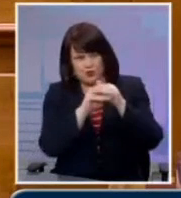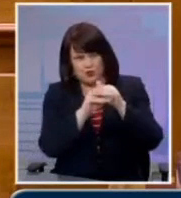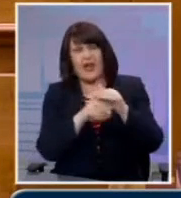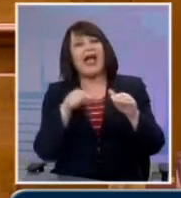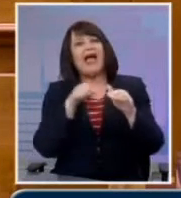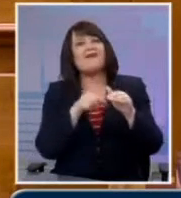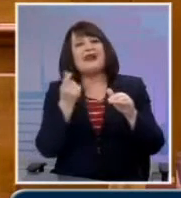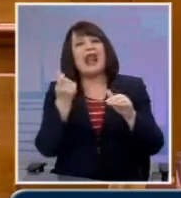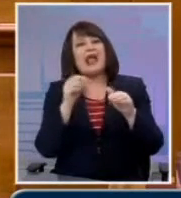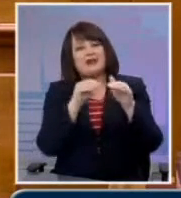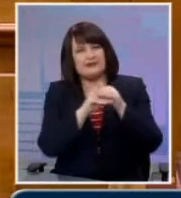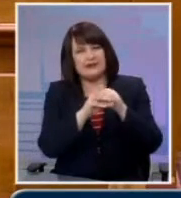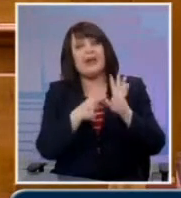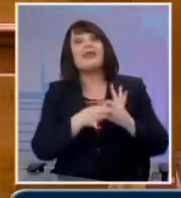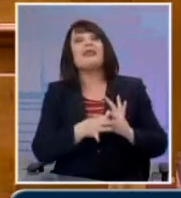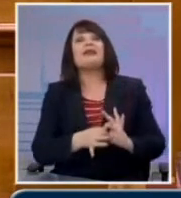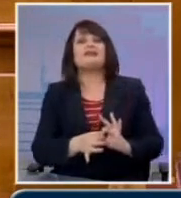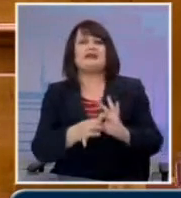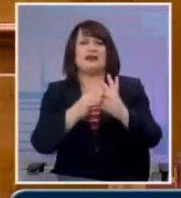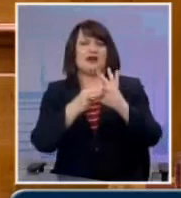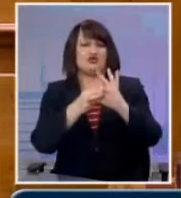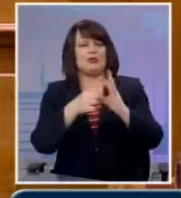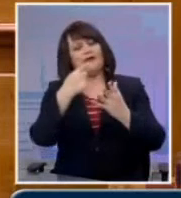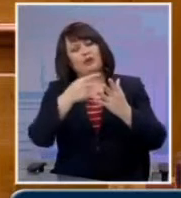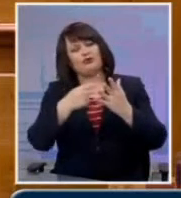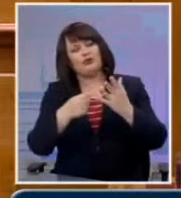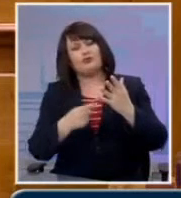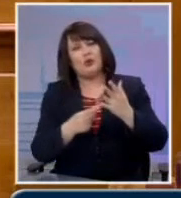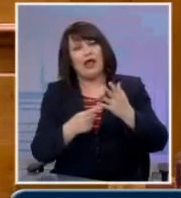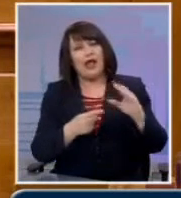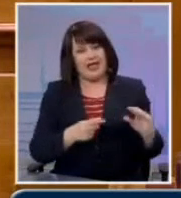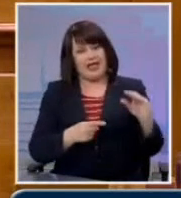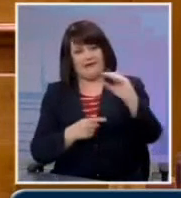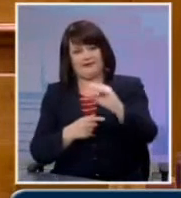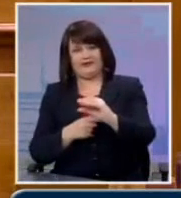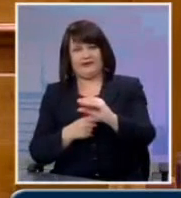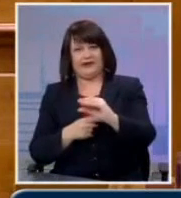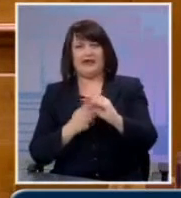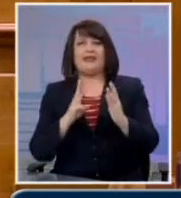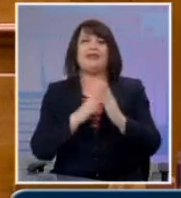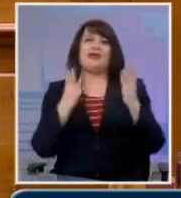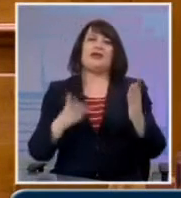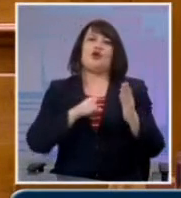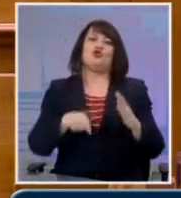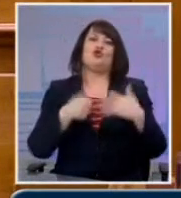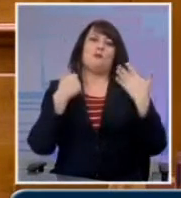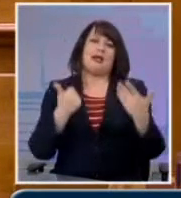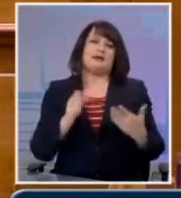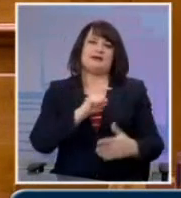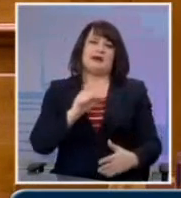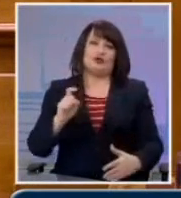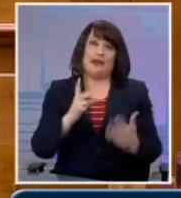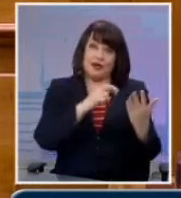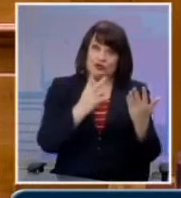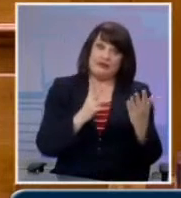οποία δεν συνεχίζονται για πολλούς λόγους. Θα καλύψουν τα 18,6 εκατομμύρια από τα